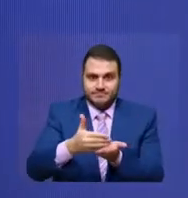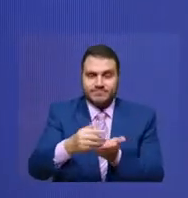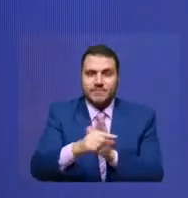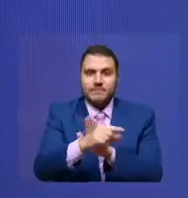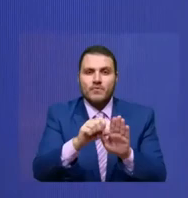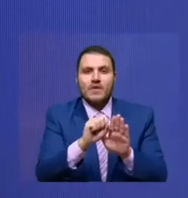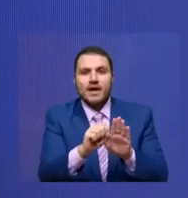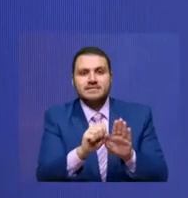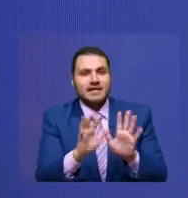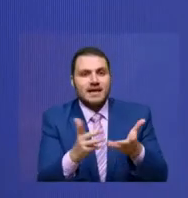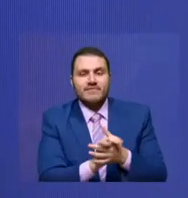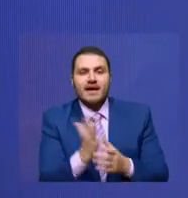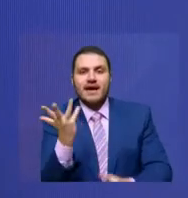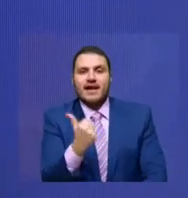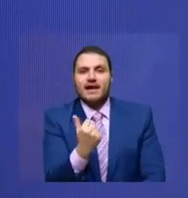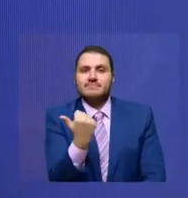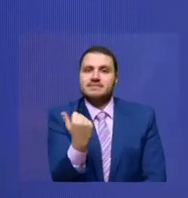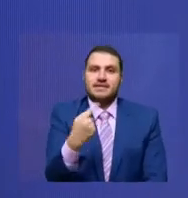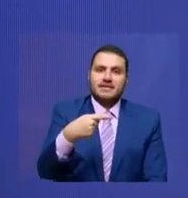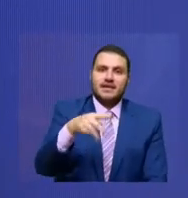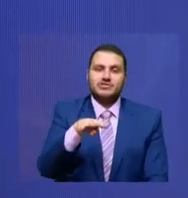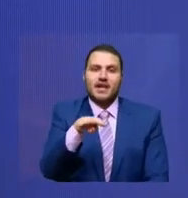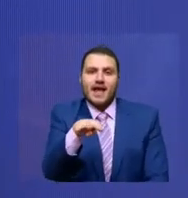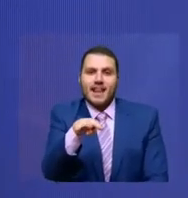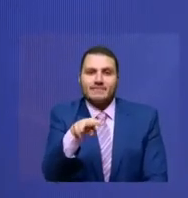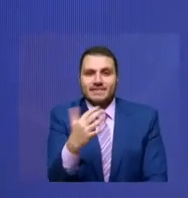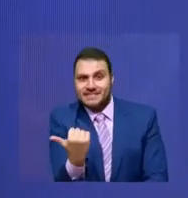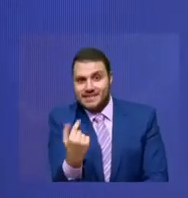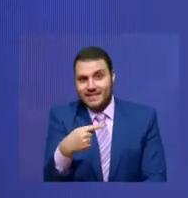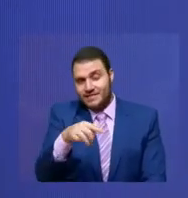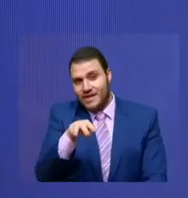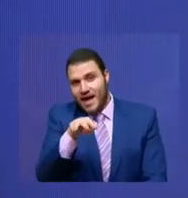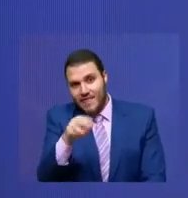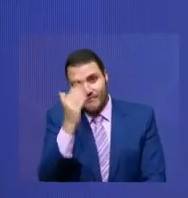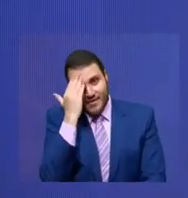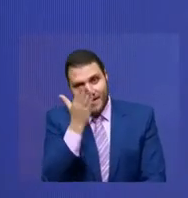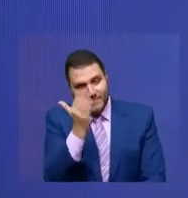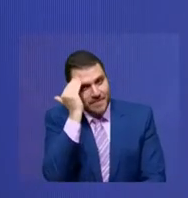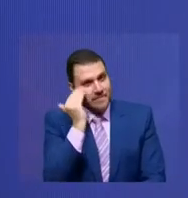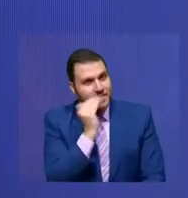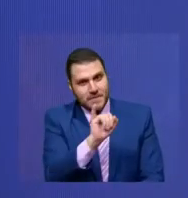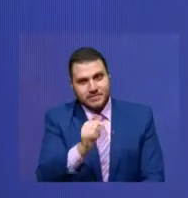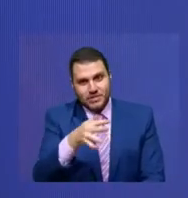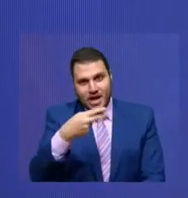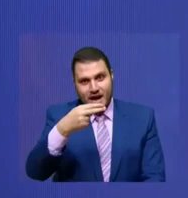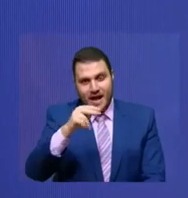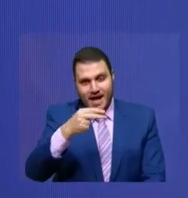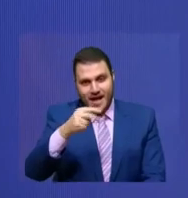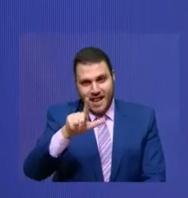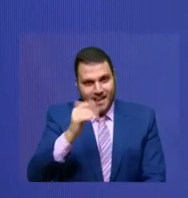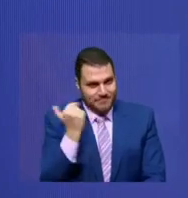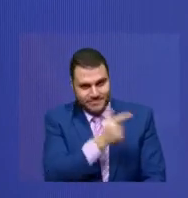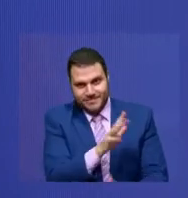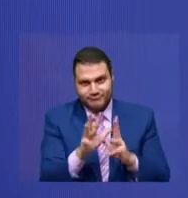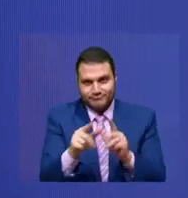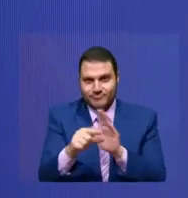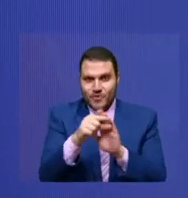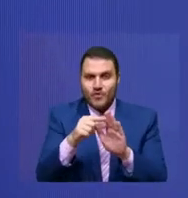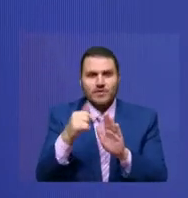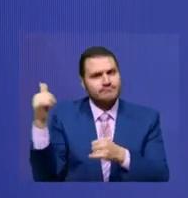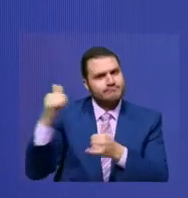حديثنا عن الرقم 16000. هذا الرقم مثل ما أذكرت أختنا مشاعل أن هناك استقبال